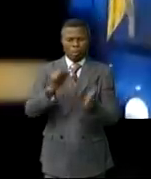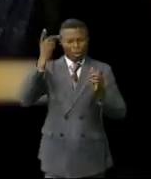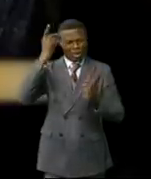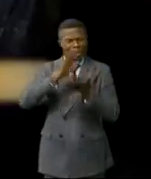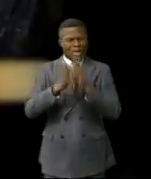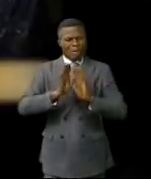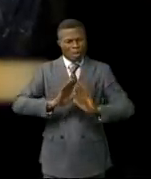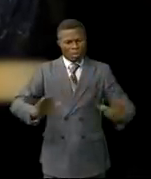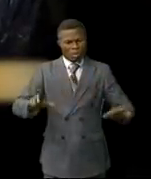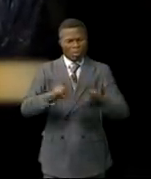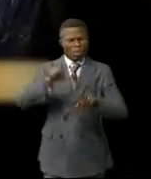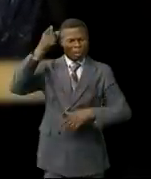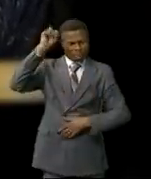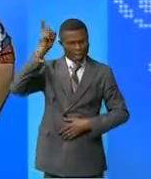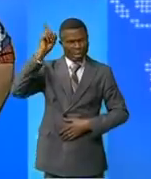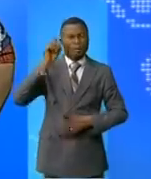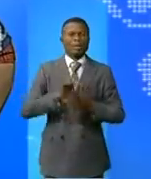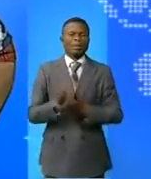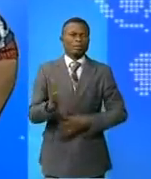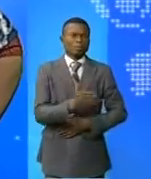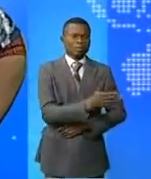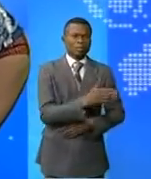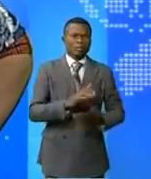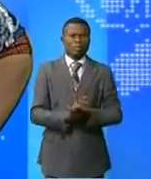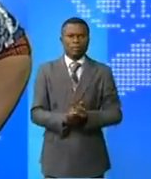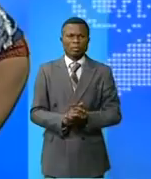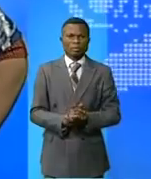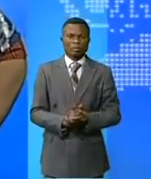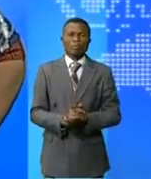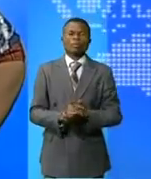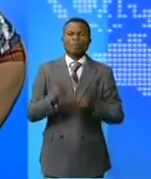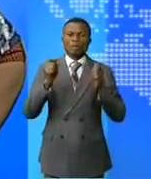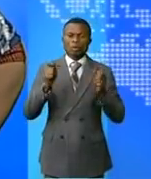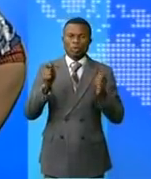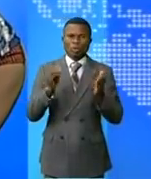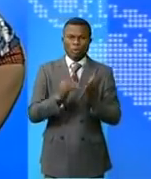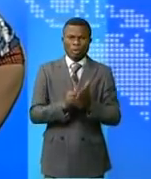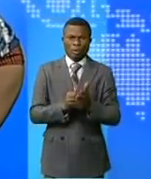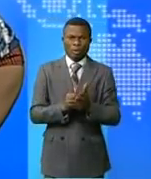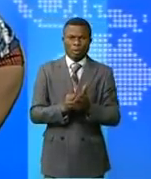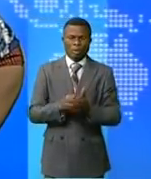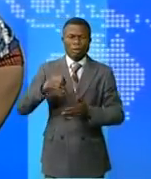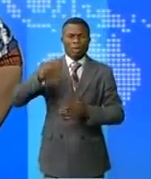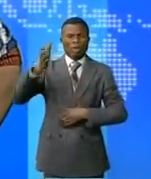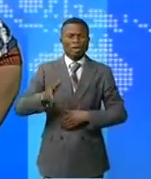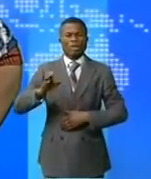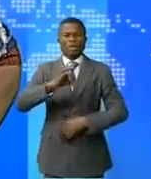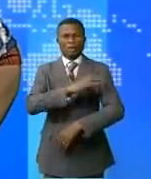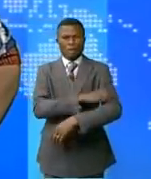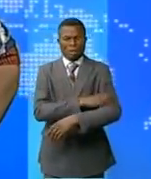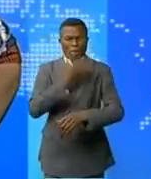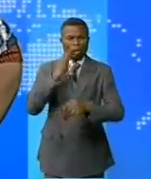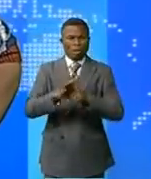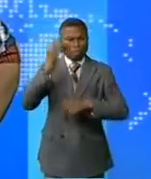Kinshasa de sa plus belle robe d'antan. Autre fait de l'actualité, l'Ordre des ingénieurs civils rassure le